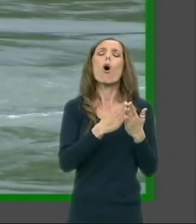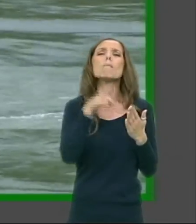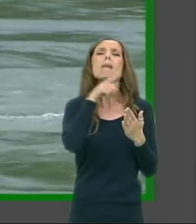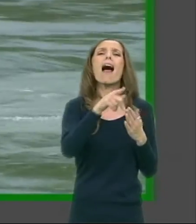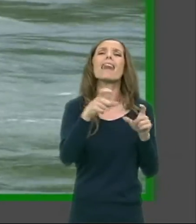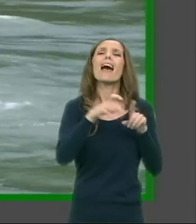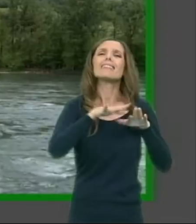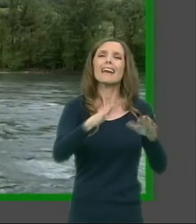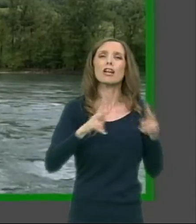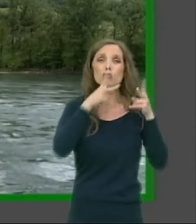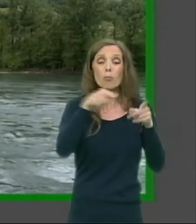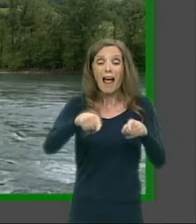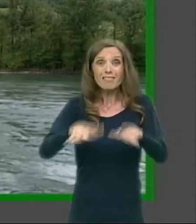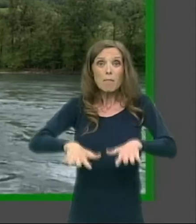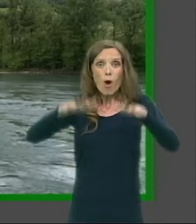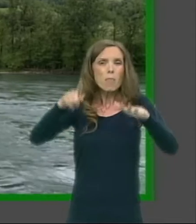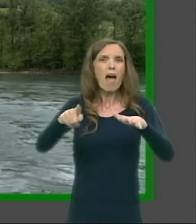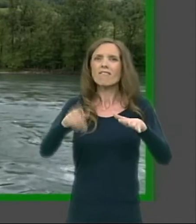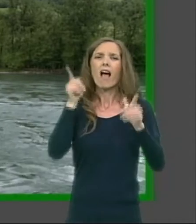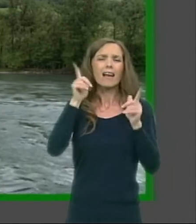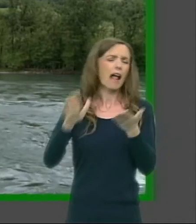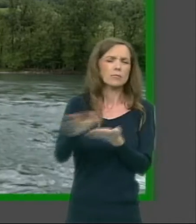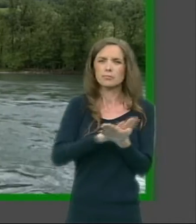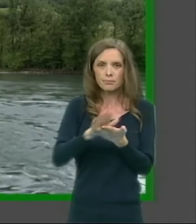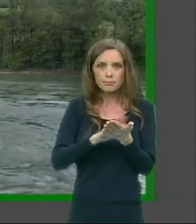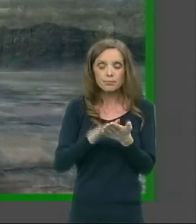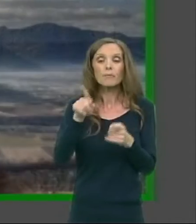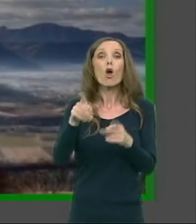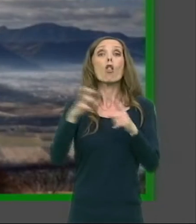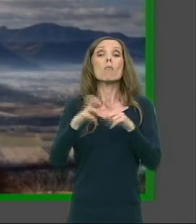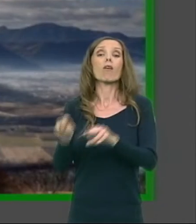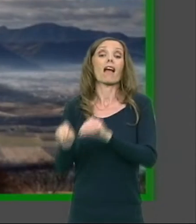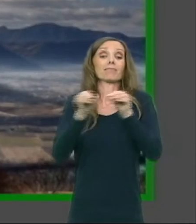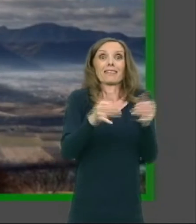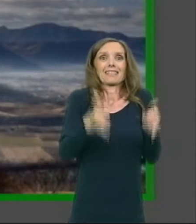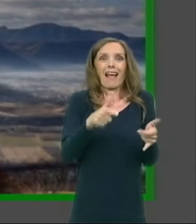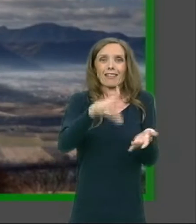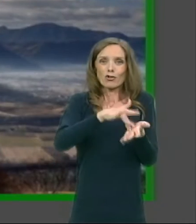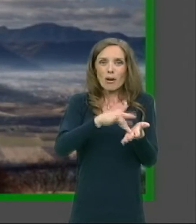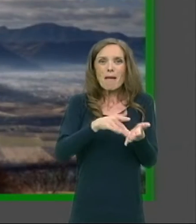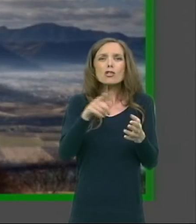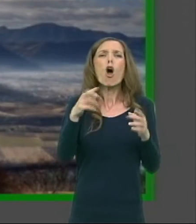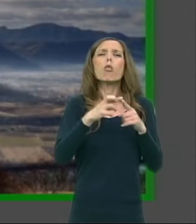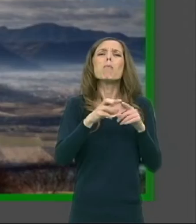praktično sravnila sa zemljom. Tada se Ljubovija preseljava na sadašnje mesto, tu na desnoj i levoj